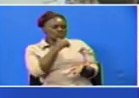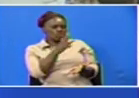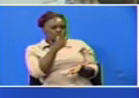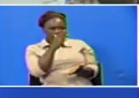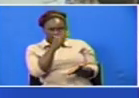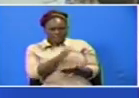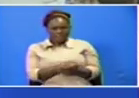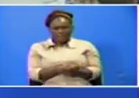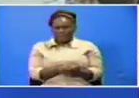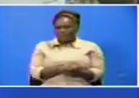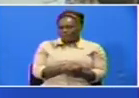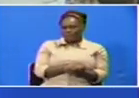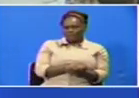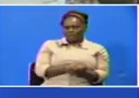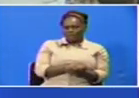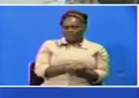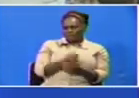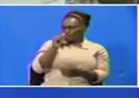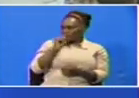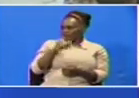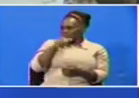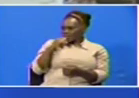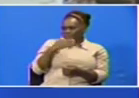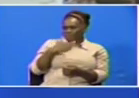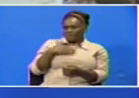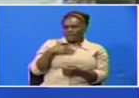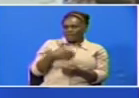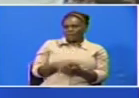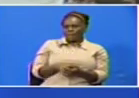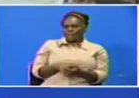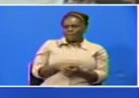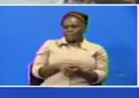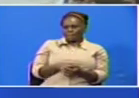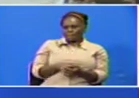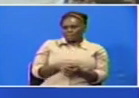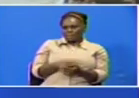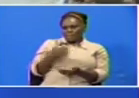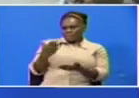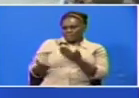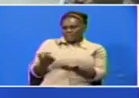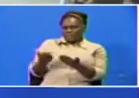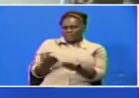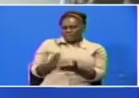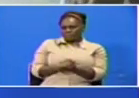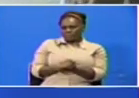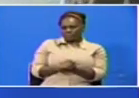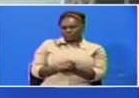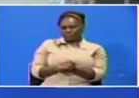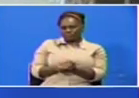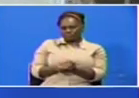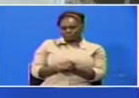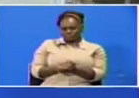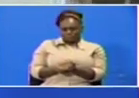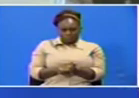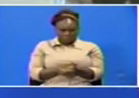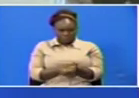uongo. Kwa hivyo hiyo ndo siri ambayo ipo, lakini there's nothing. Maybe discipline ni kitu